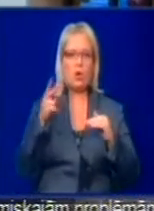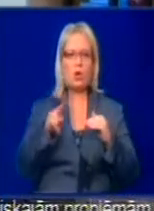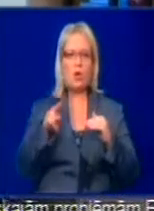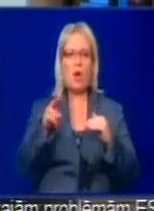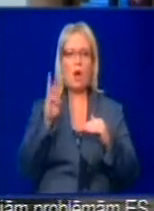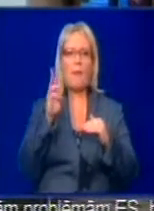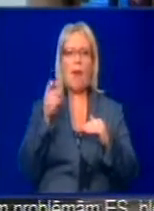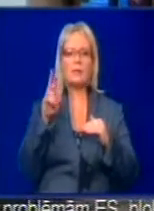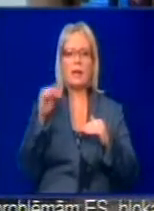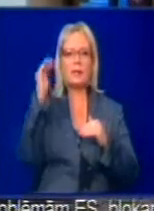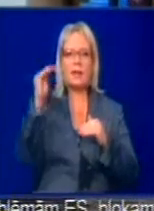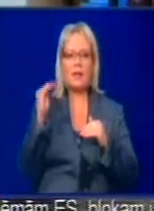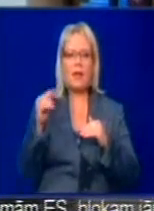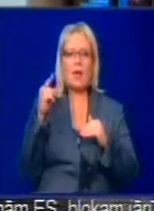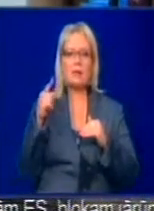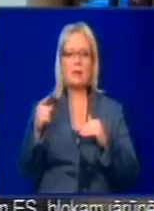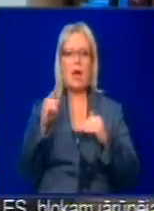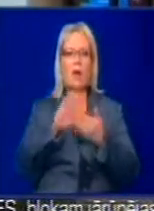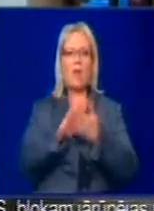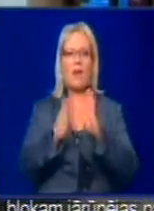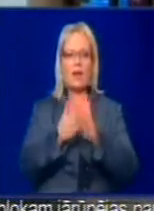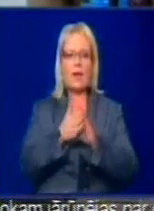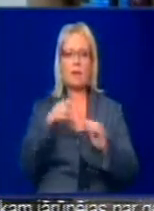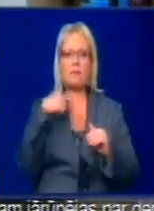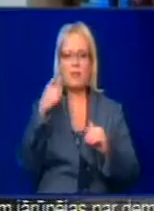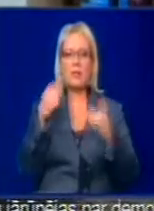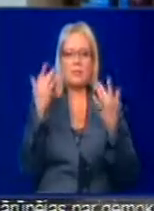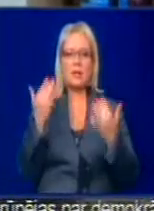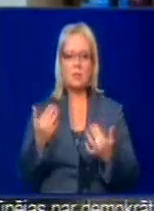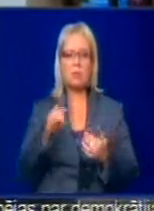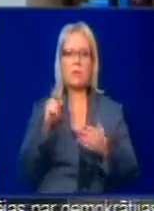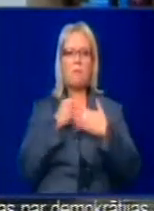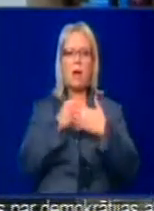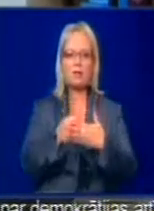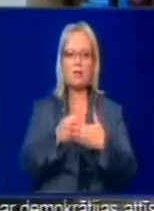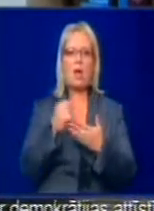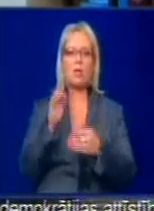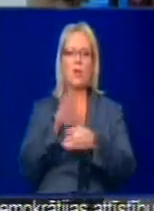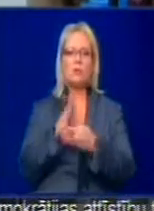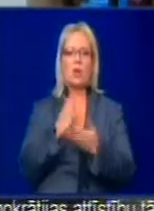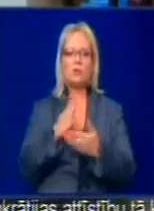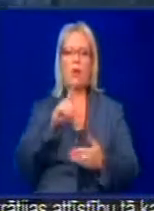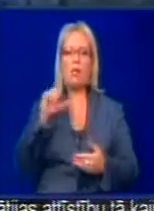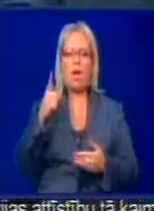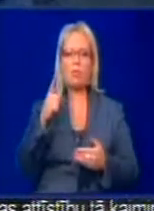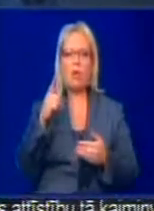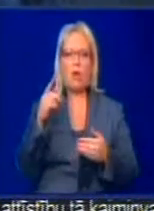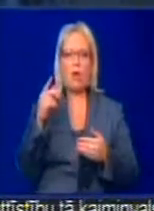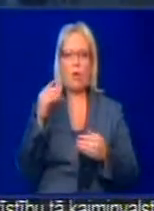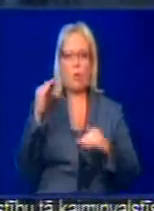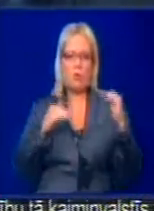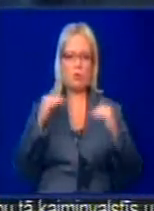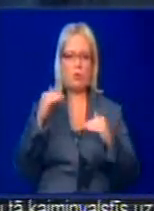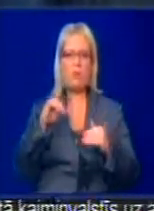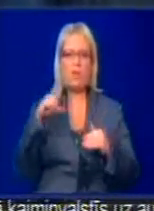kritēriju šī konverģence, kas arī pieminēta padomus secinājumos lielā mērā, ir balstīta uz esošo lata eiro kursu. Latvijas